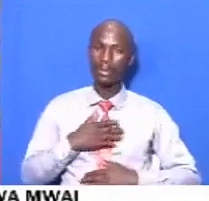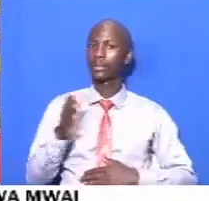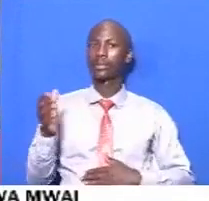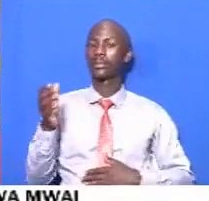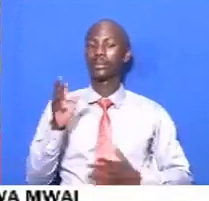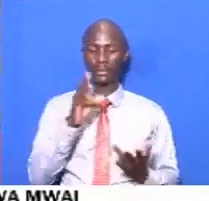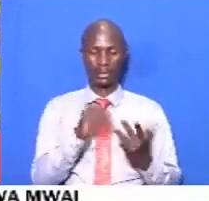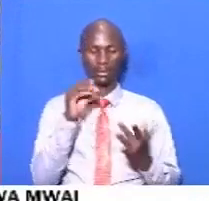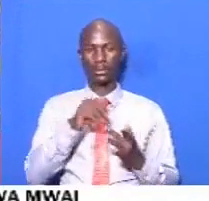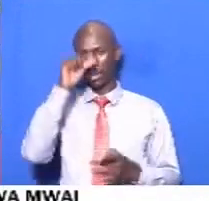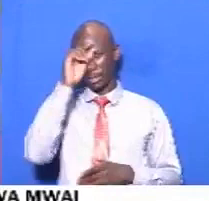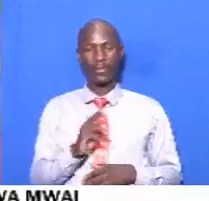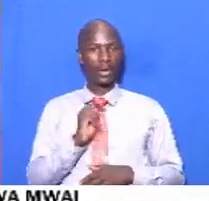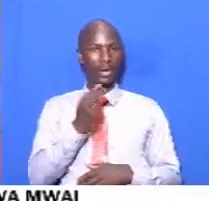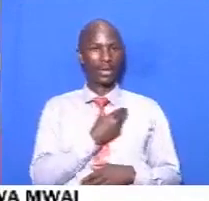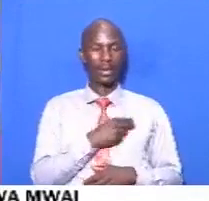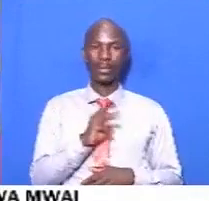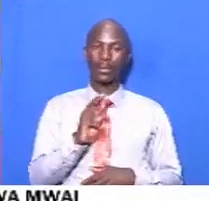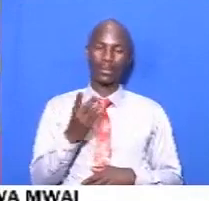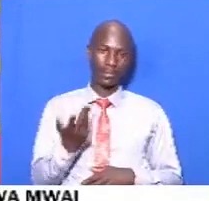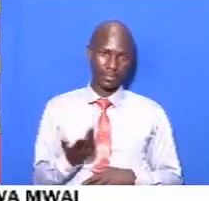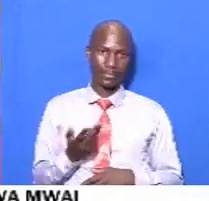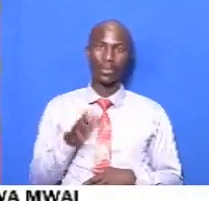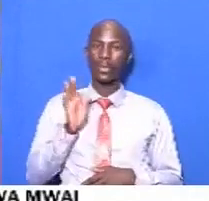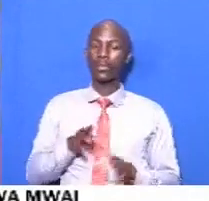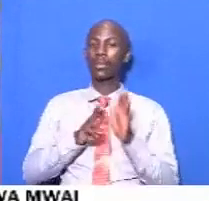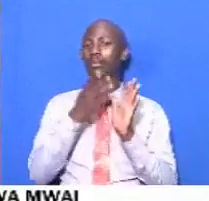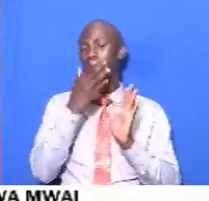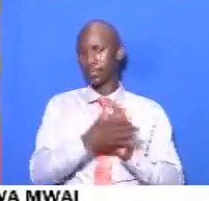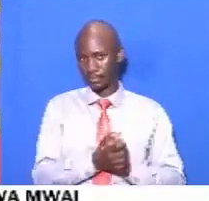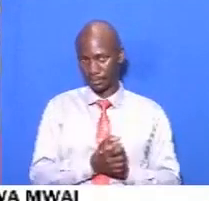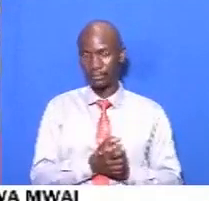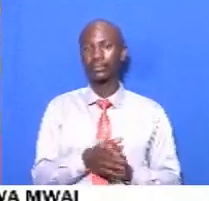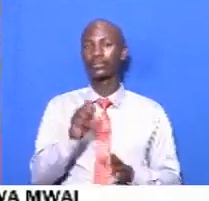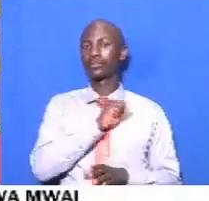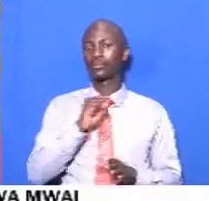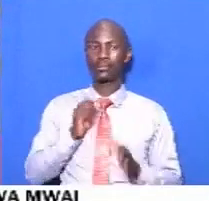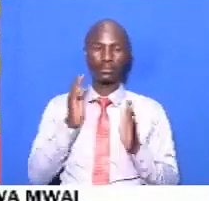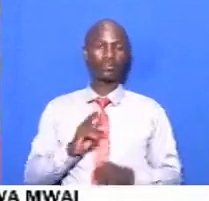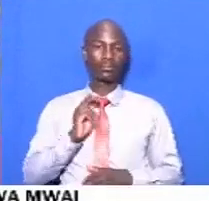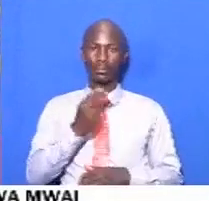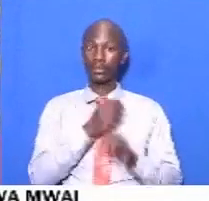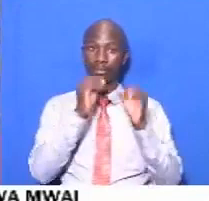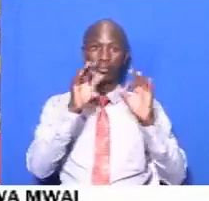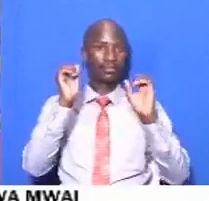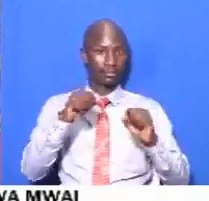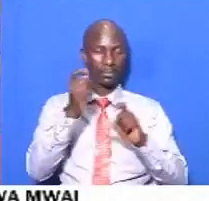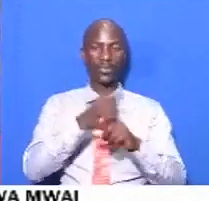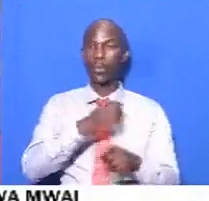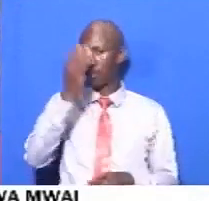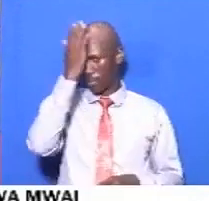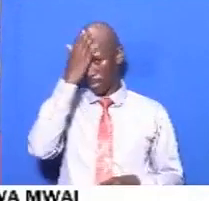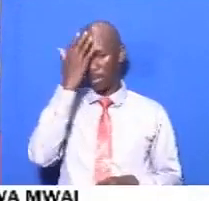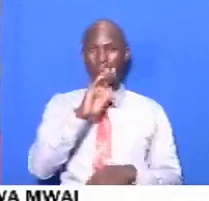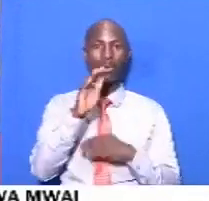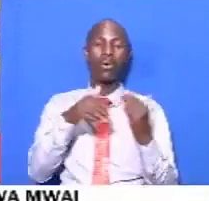nominated na governor witu wabina na women rep na senator witu patonyeka kuma Monday